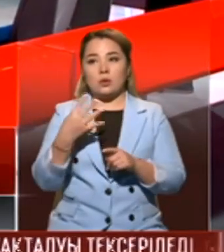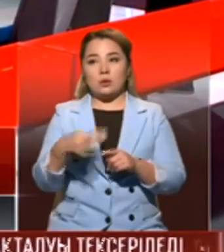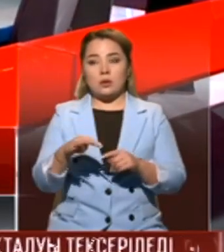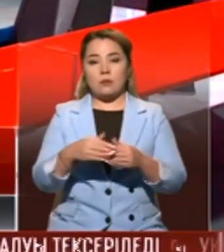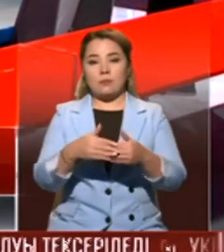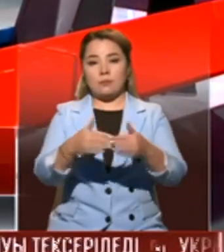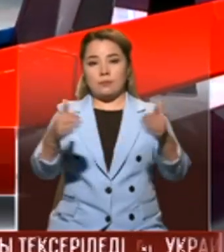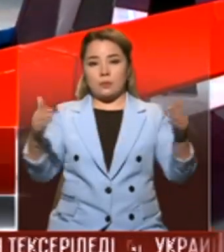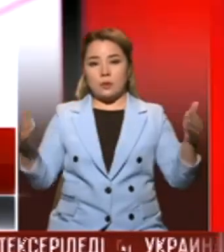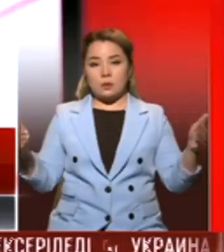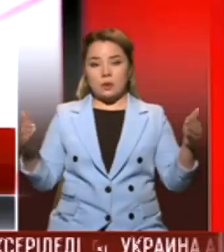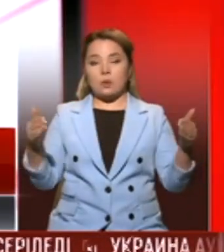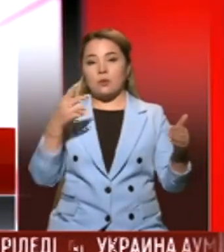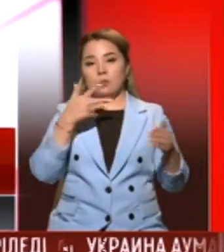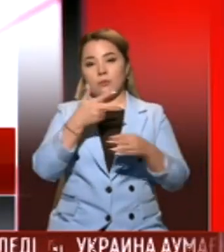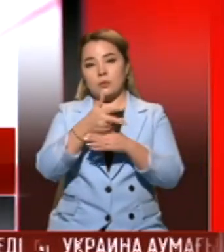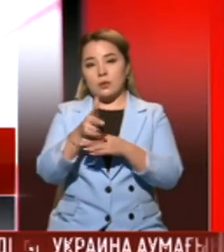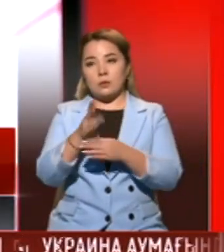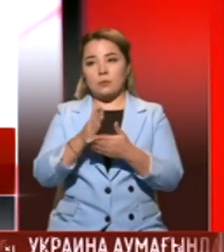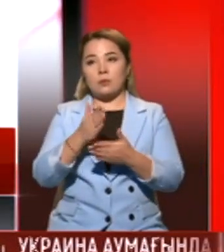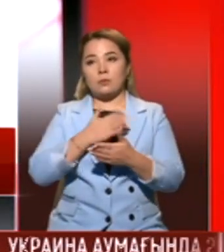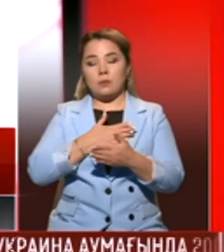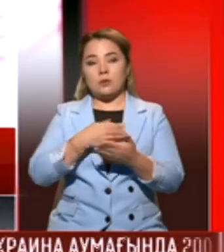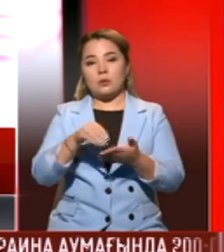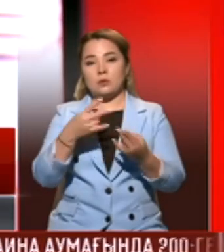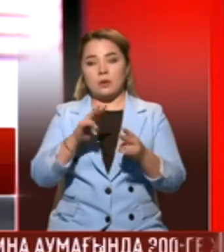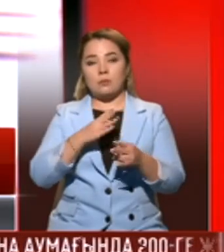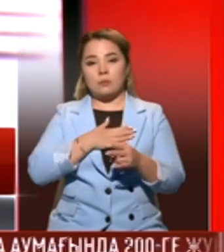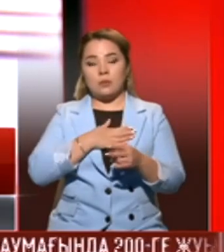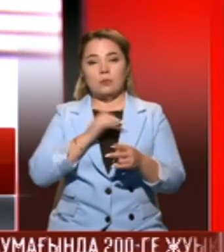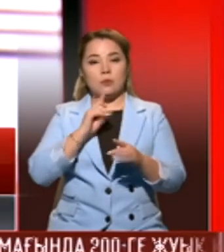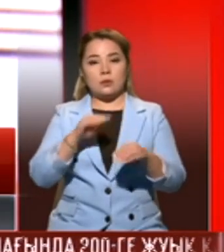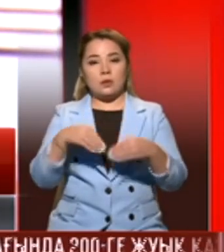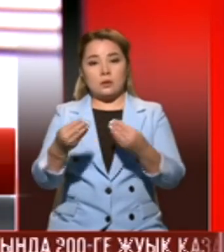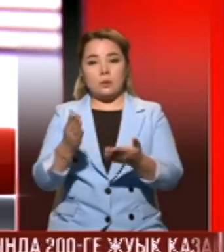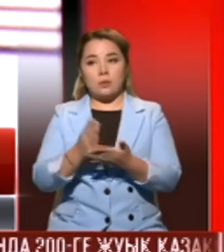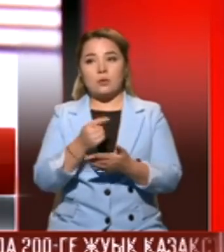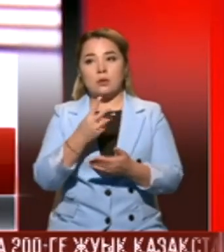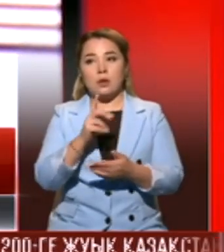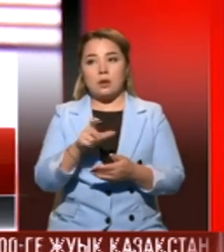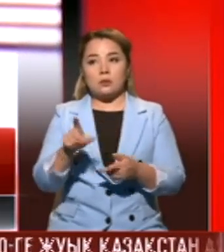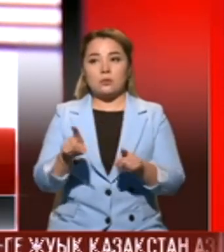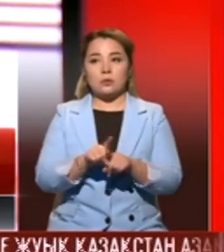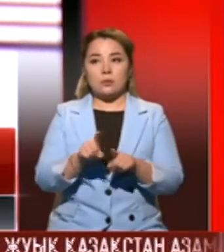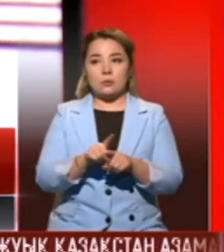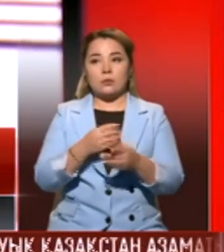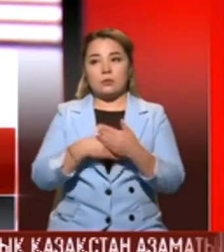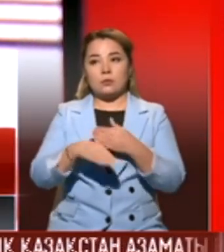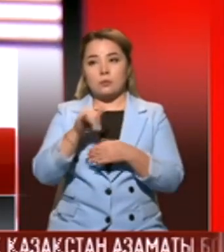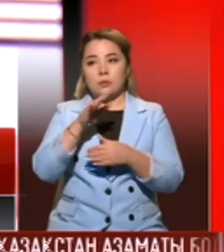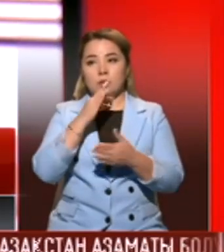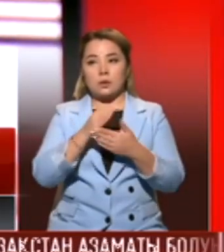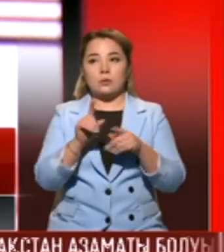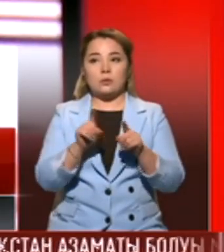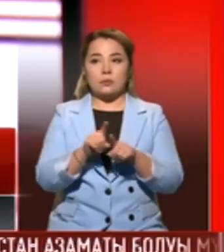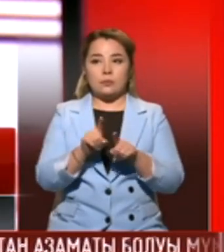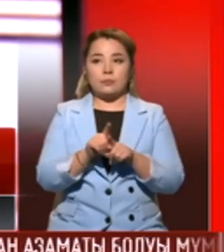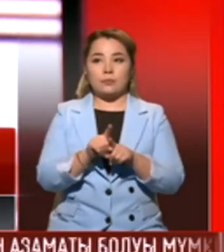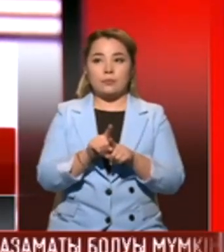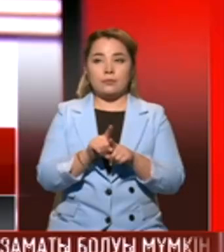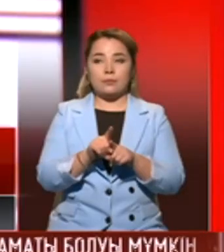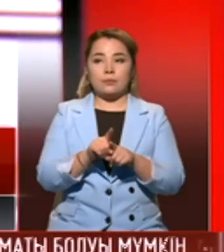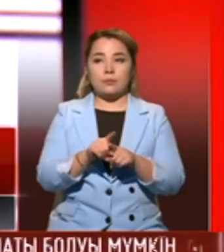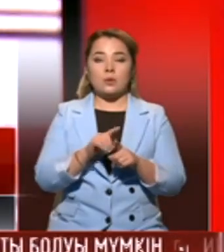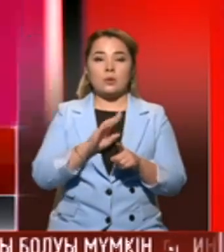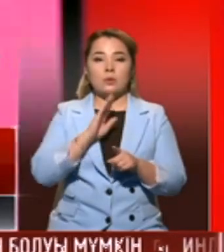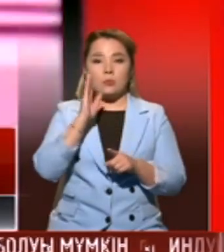қамтитын. Біреу айтты, сатып алмай ақ қой, мен бере тұрам деді, машинамнан шешіп. Бірнеше адам, енді мен шыға алмаймын. Өткені жаңа айтып өткендей, жүріңіз